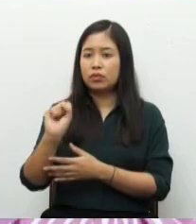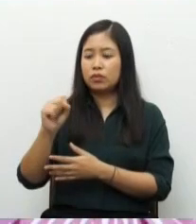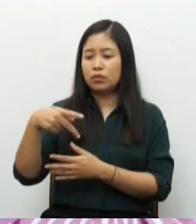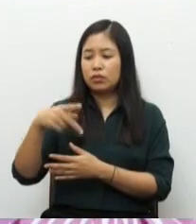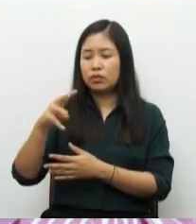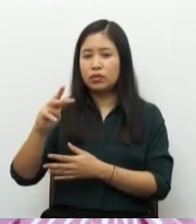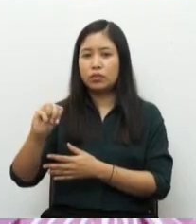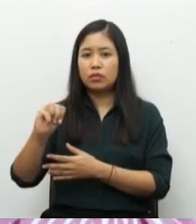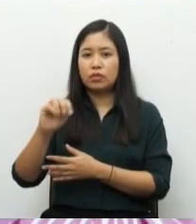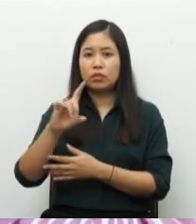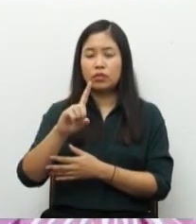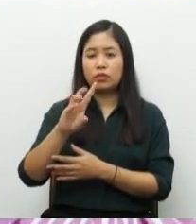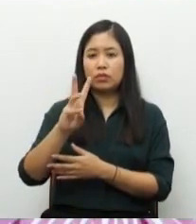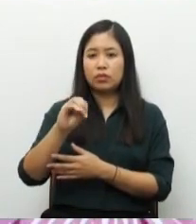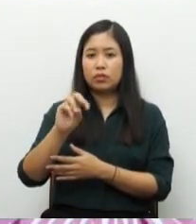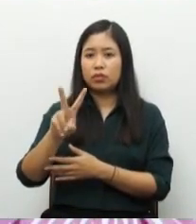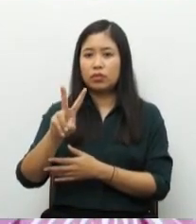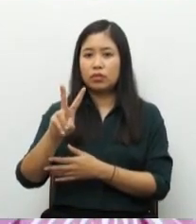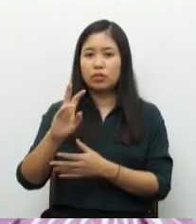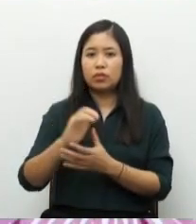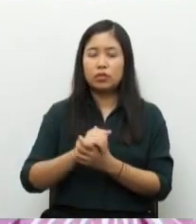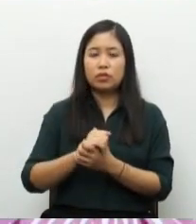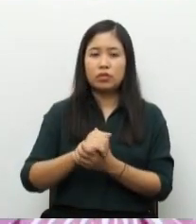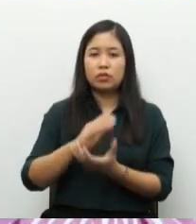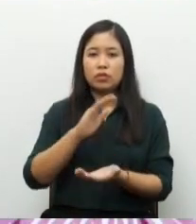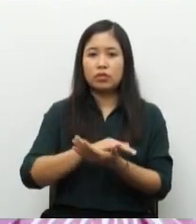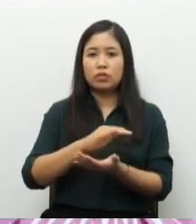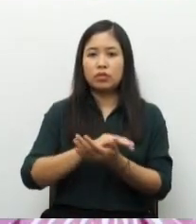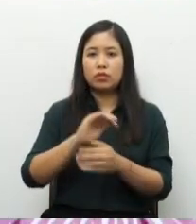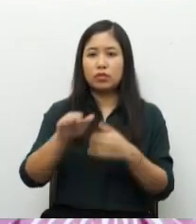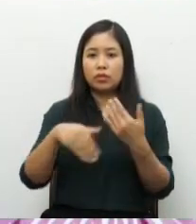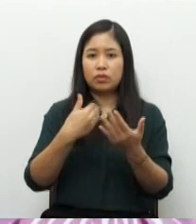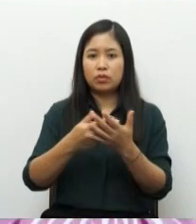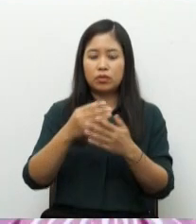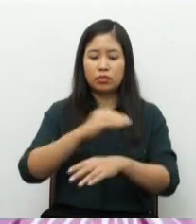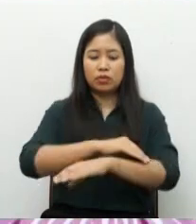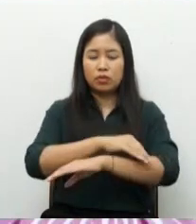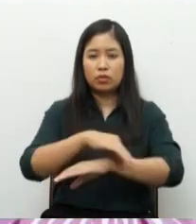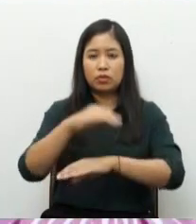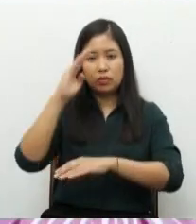ธยมศึกษาจำนวน62เขตโรงเรียนตำรวจตะเวนชายแดนในสังกัดกองบัญชาการต